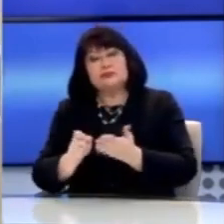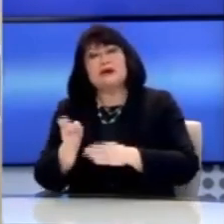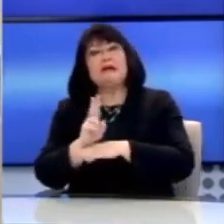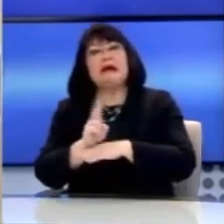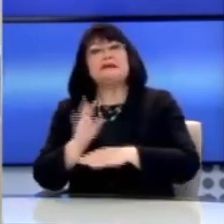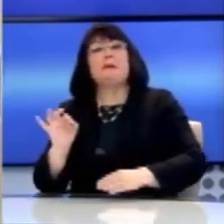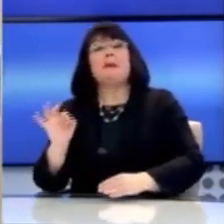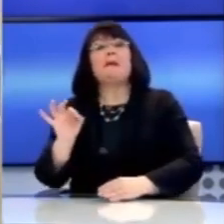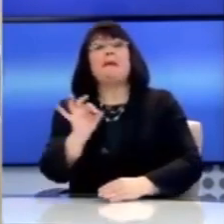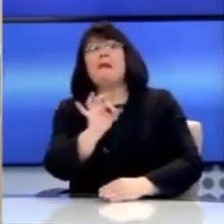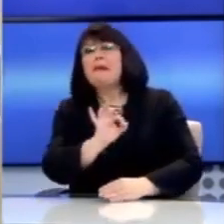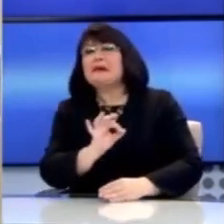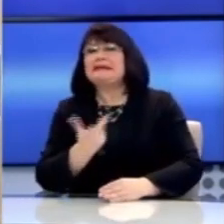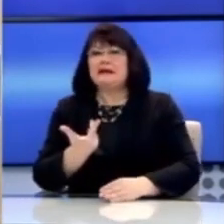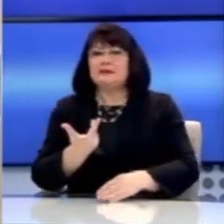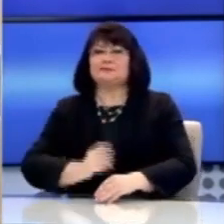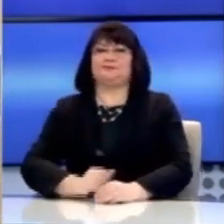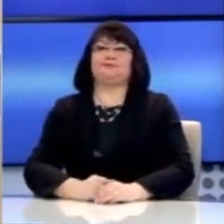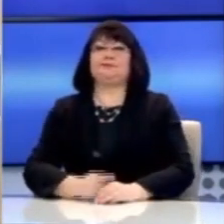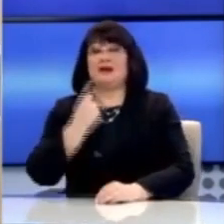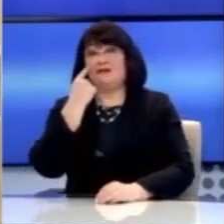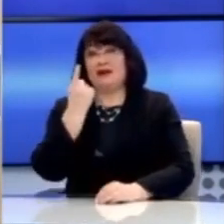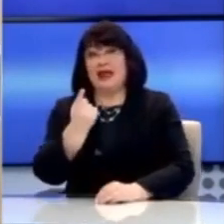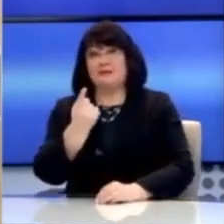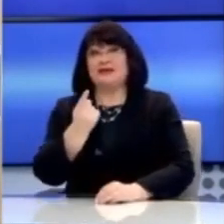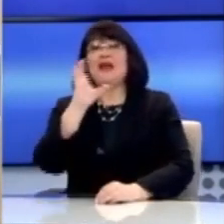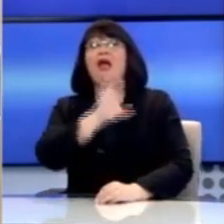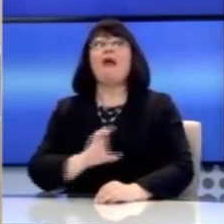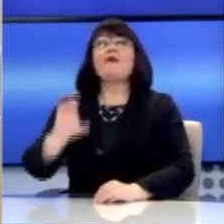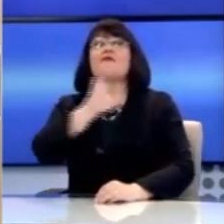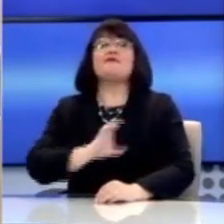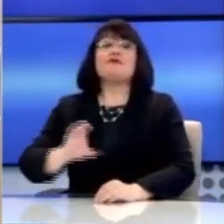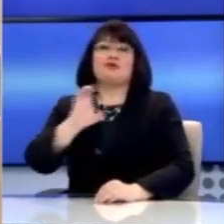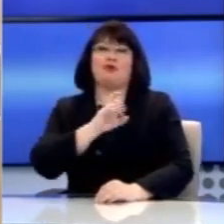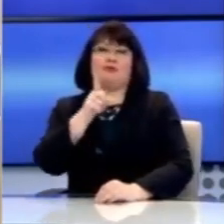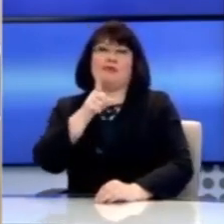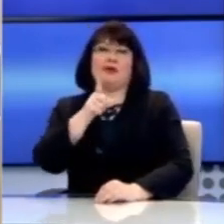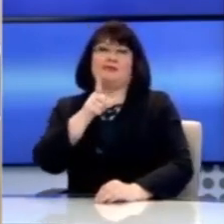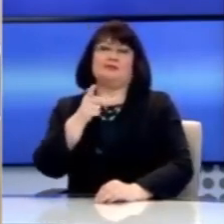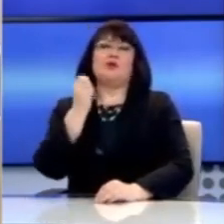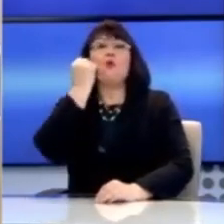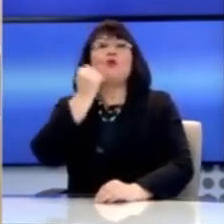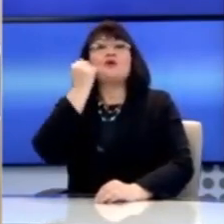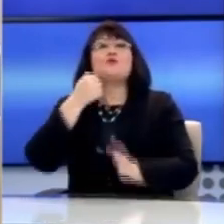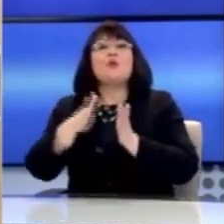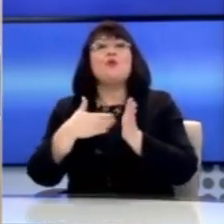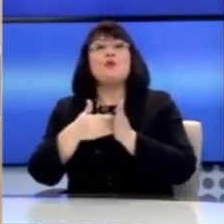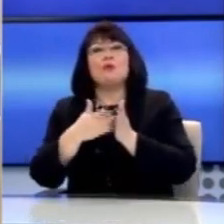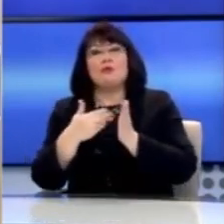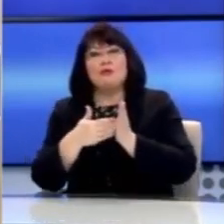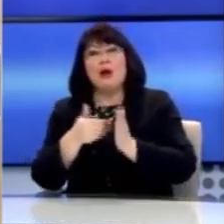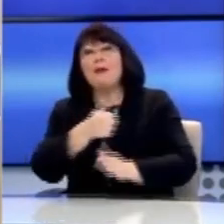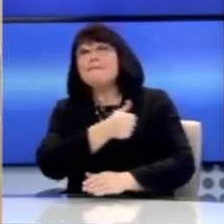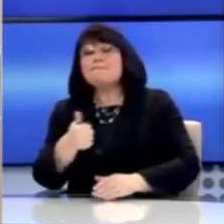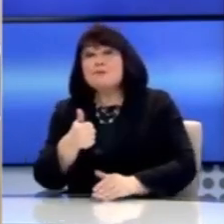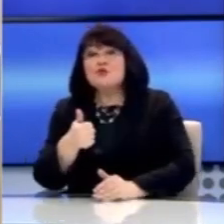χάρτη, όπως βλέπετε όλη η Ευρώπη είναι κόκκινη και οι μόνες δύο